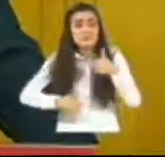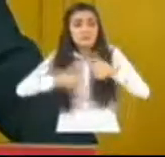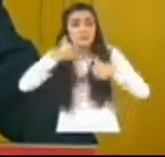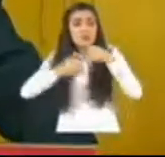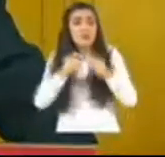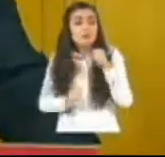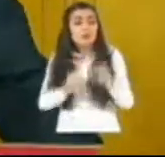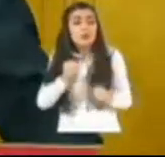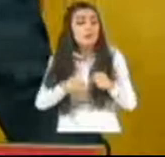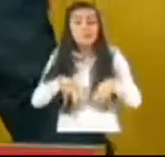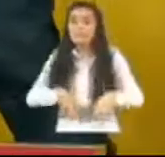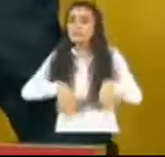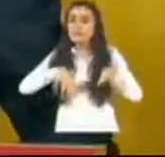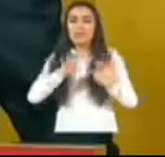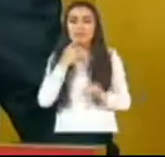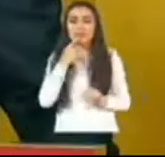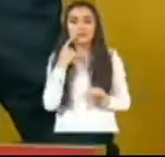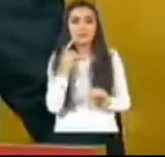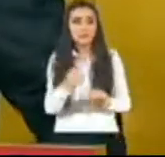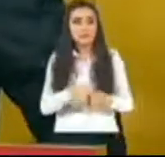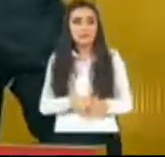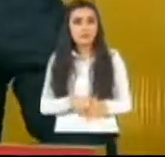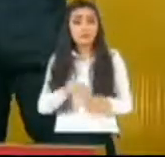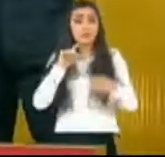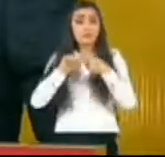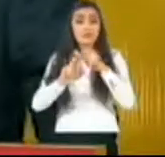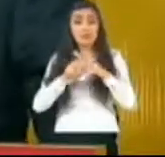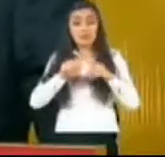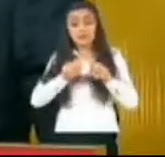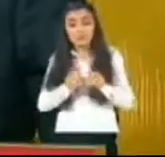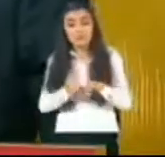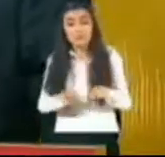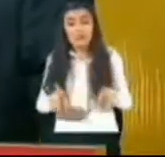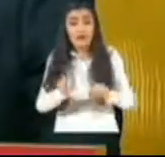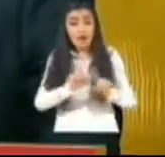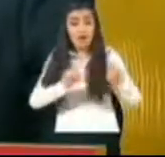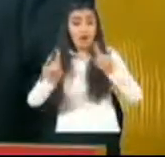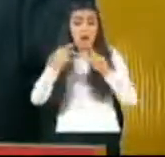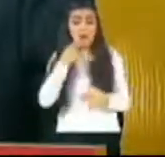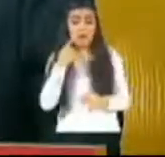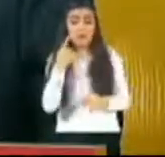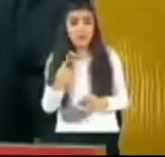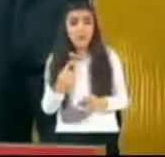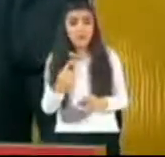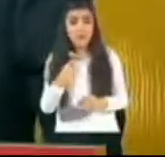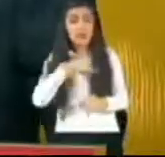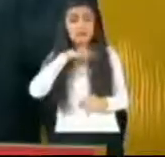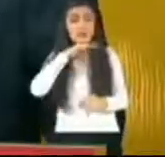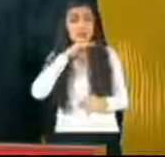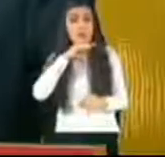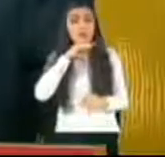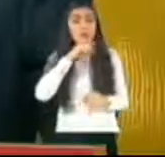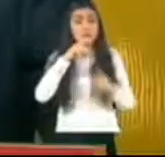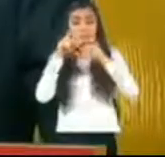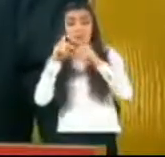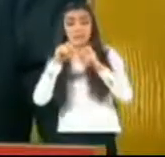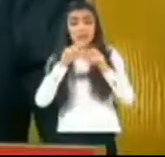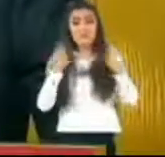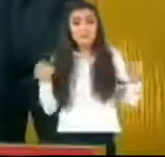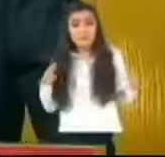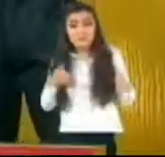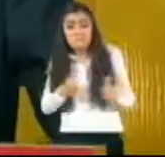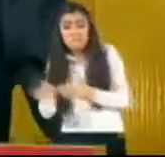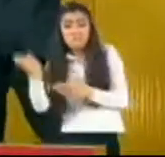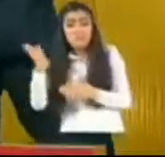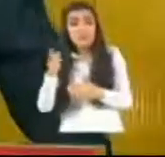koşu parkuru değildir. Siyasi köklerini inkar ederek yabancı çekim merkezlerine